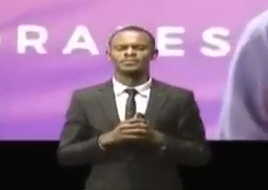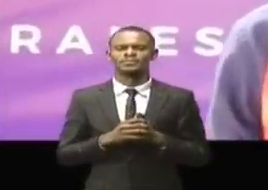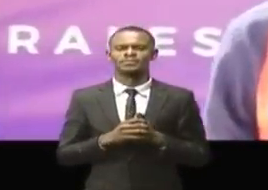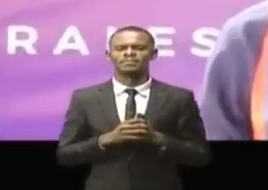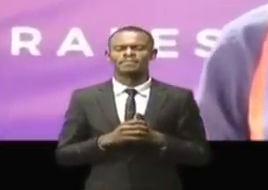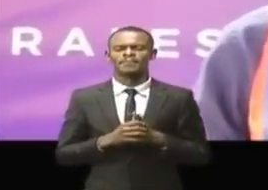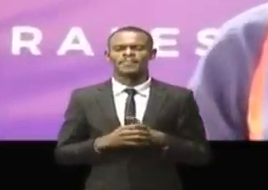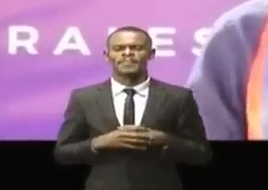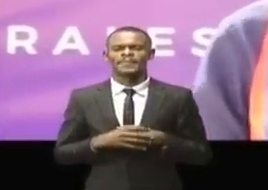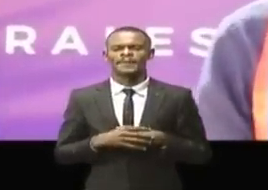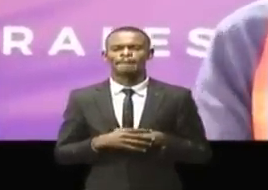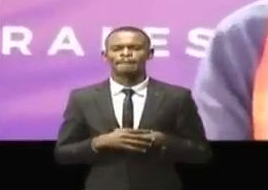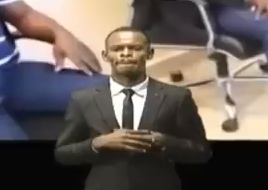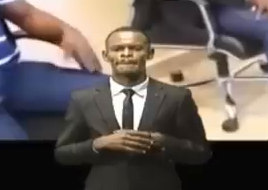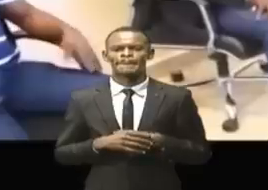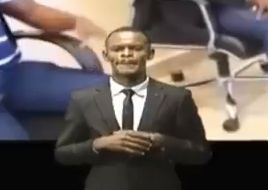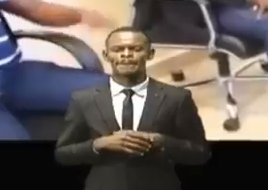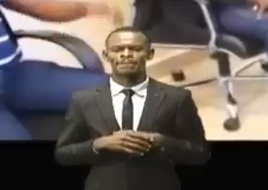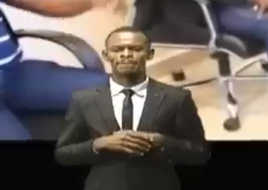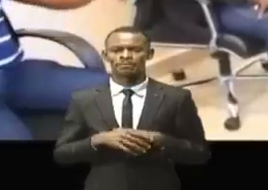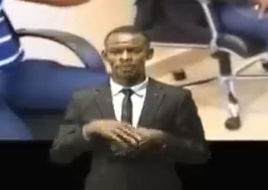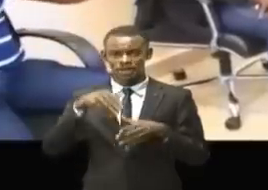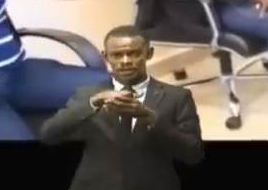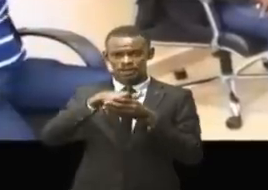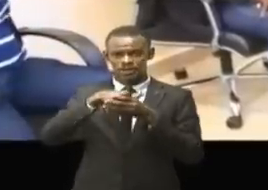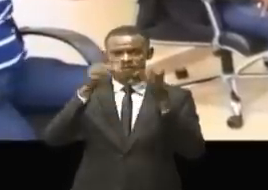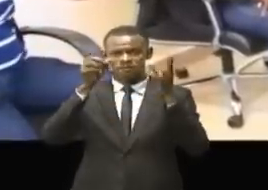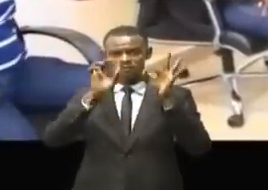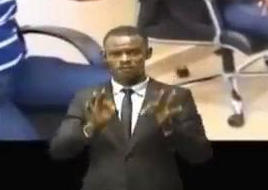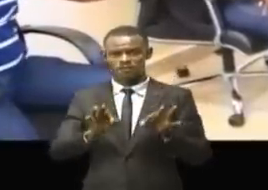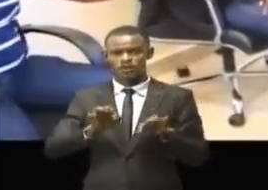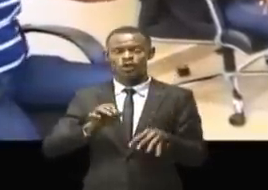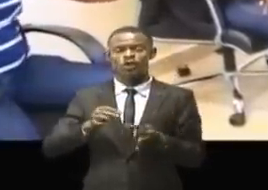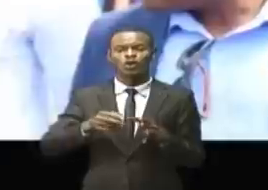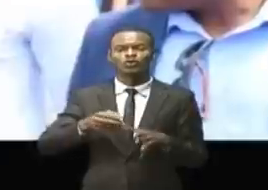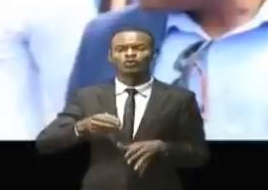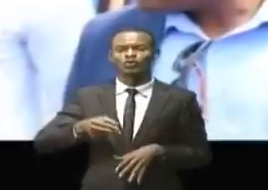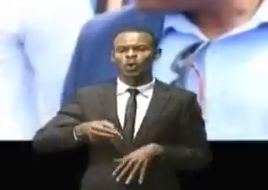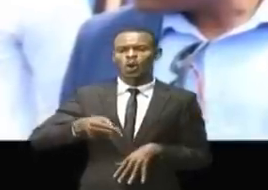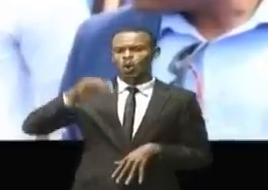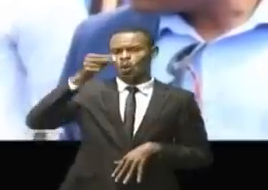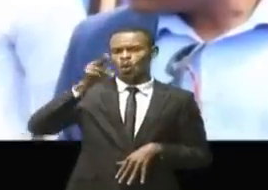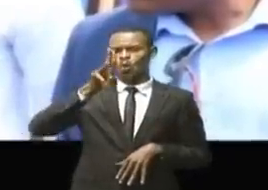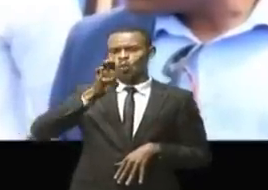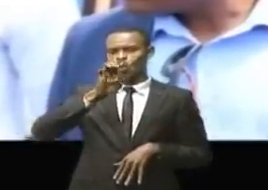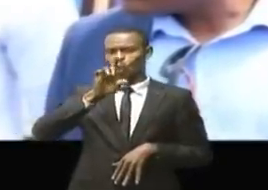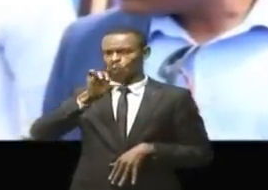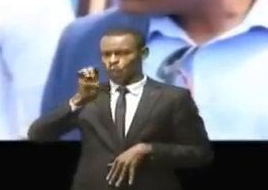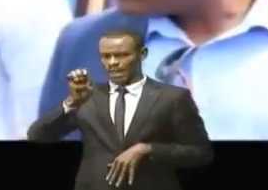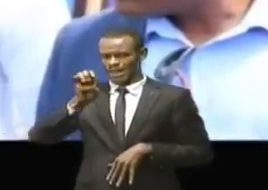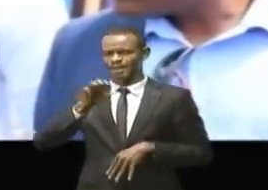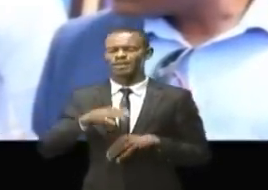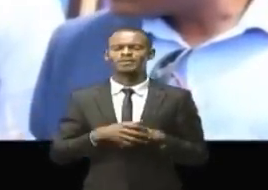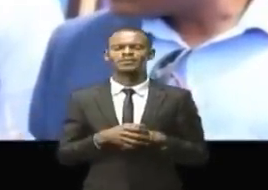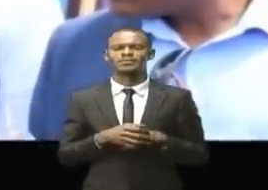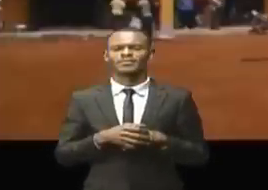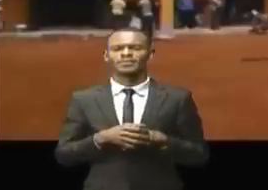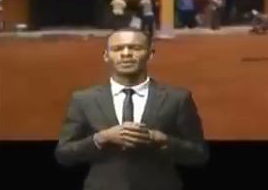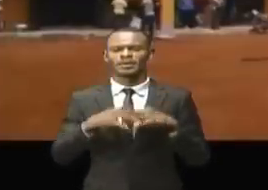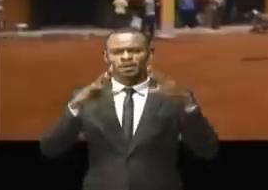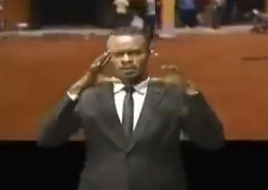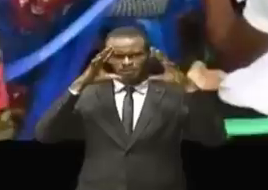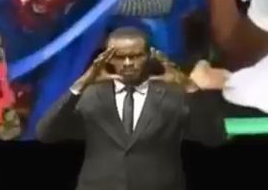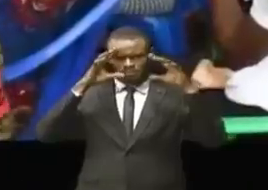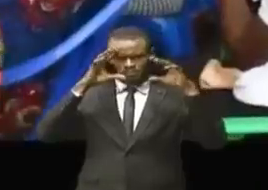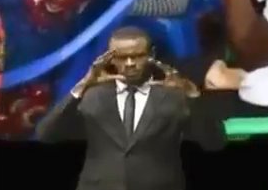en poupe dans la fédération du Haut-Touélé. Sous le leadership éclairé de l'honorable gouverneur Christophe Bassiani-Nanga, Congo